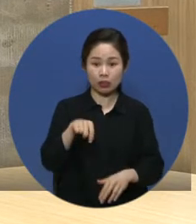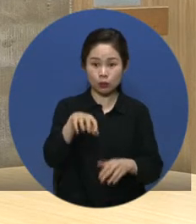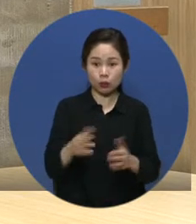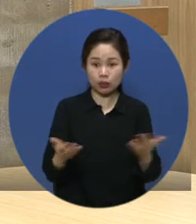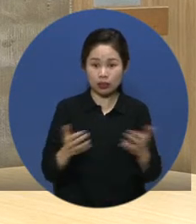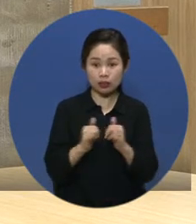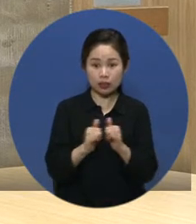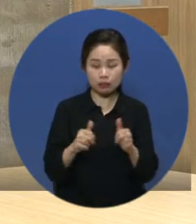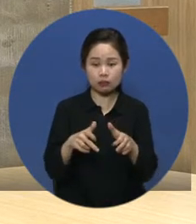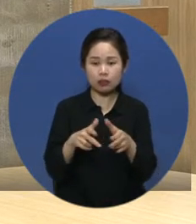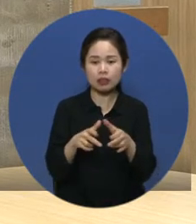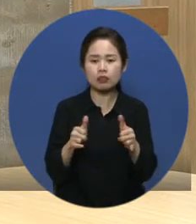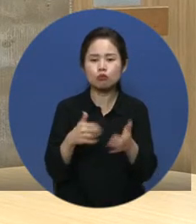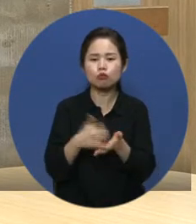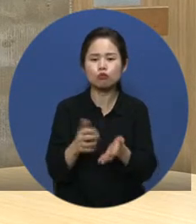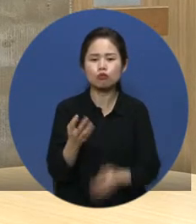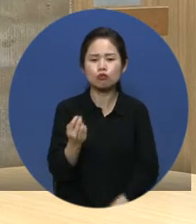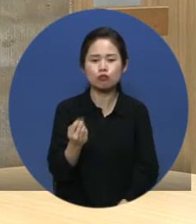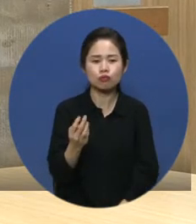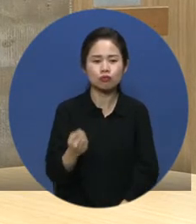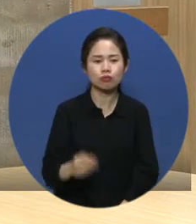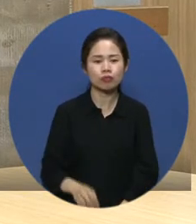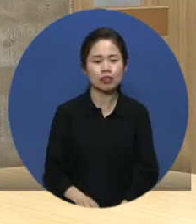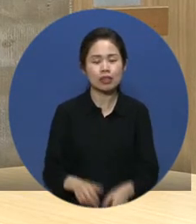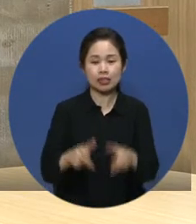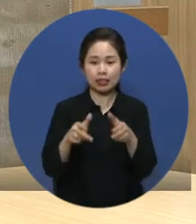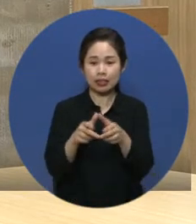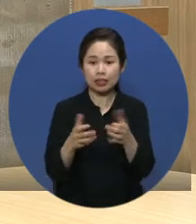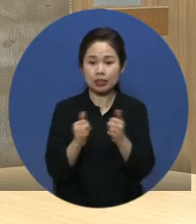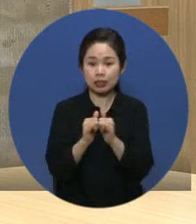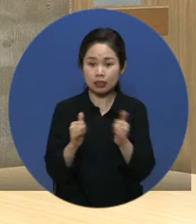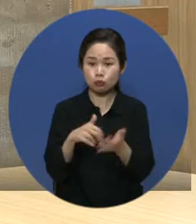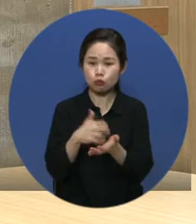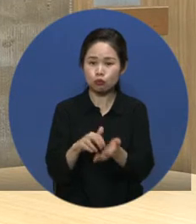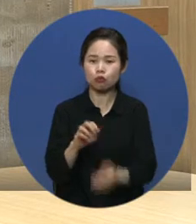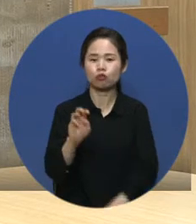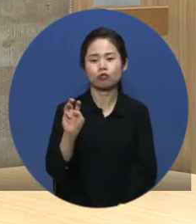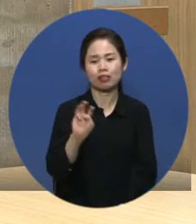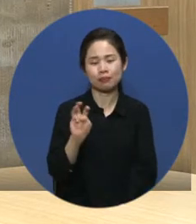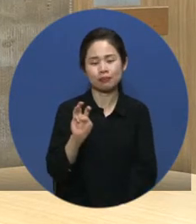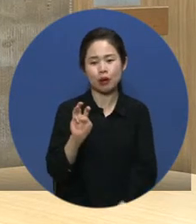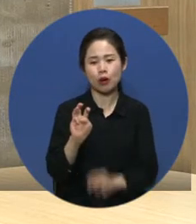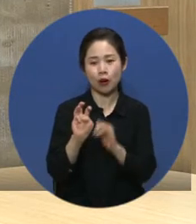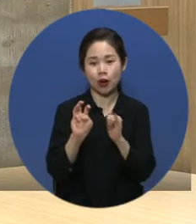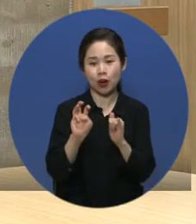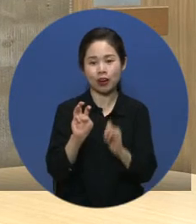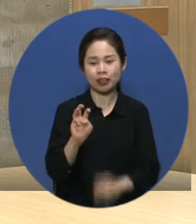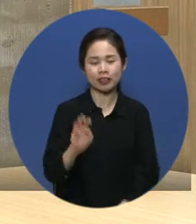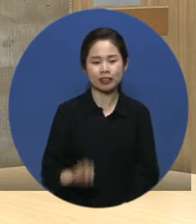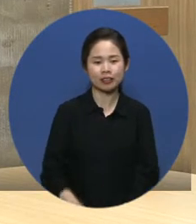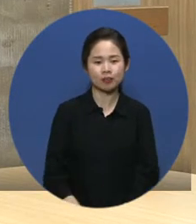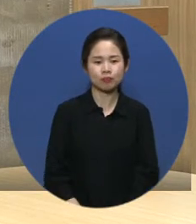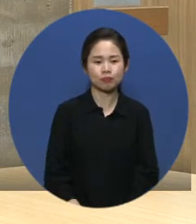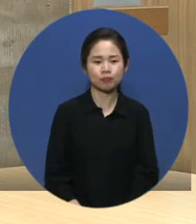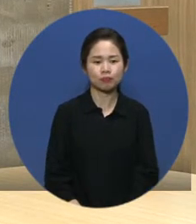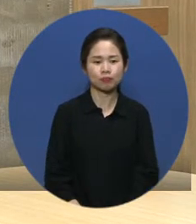명인가요? 저희가 장애인 근로자가 총 30명의 장애인 근로자가 일을 하고 있고요.